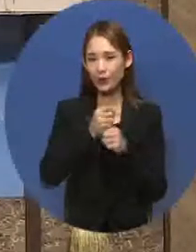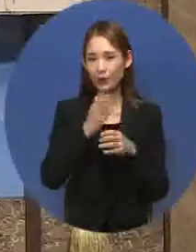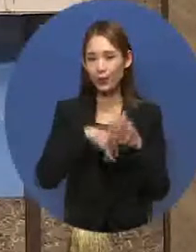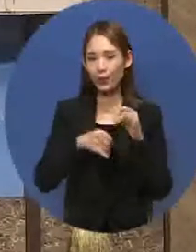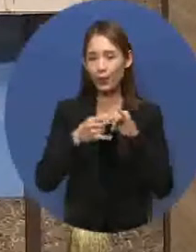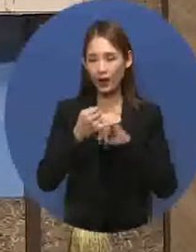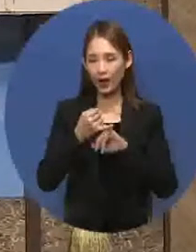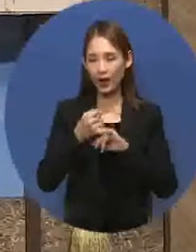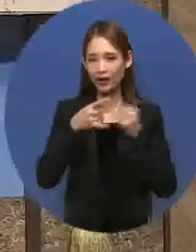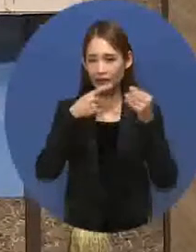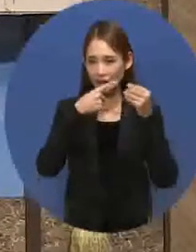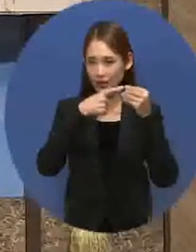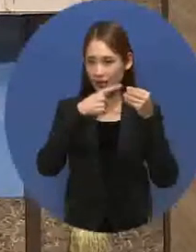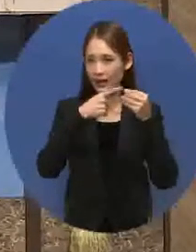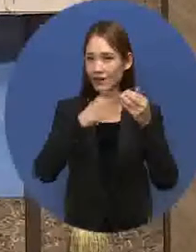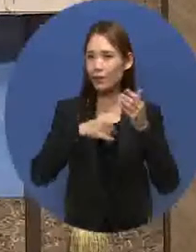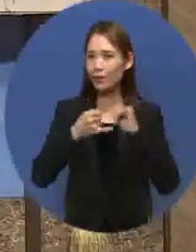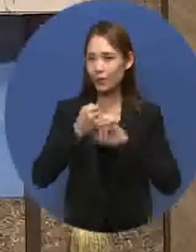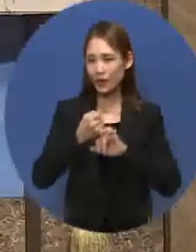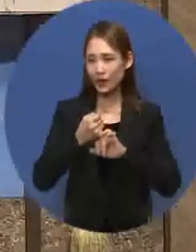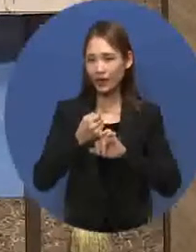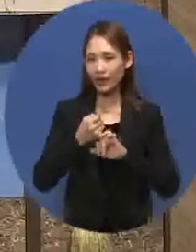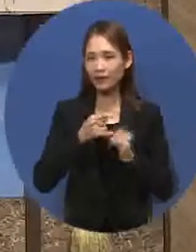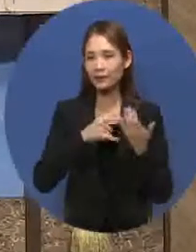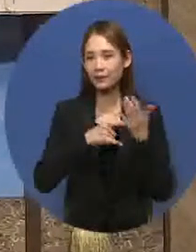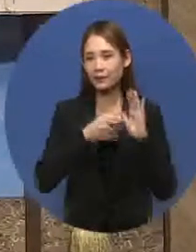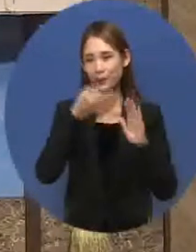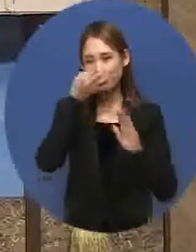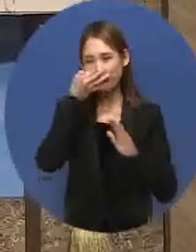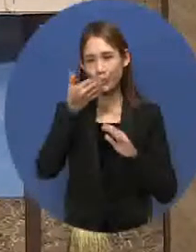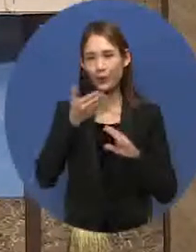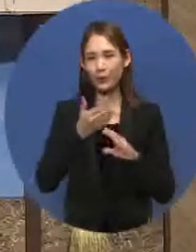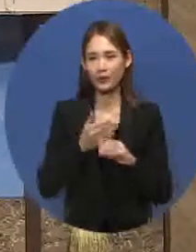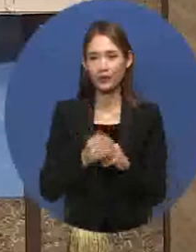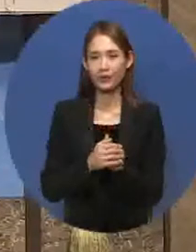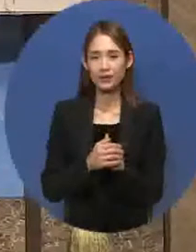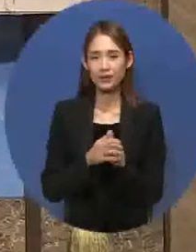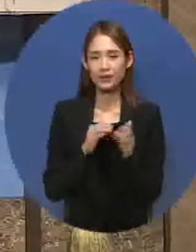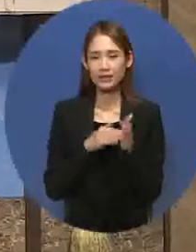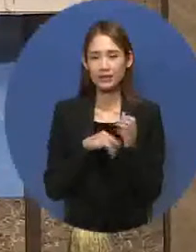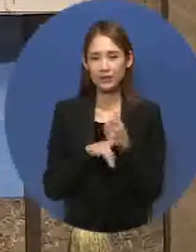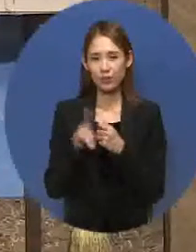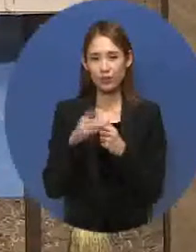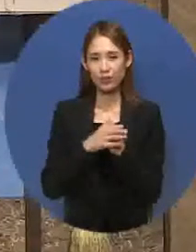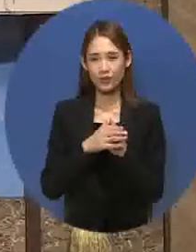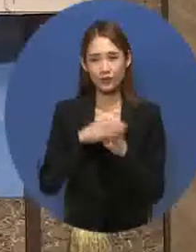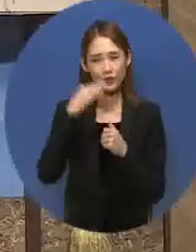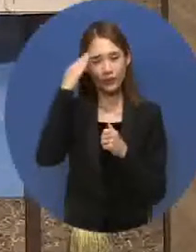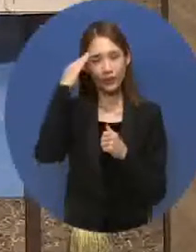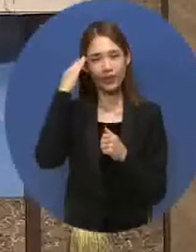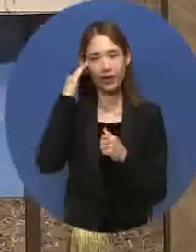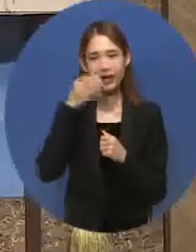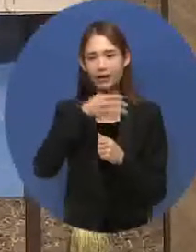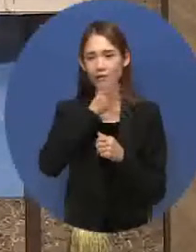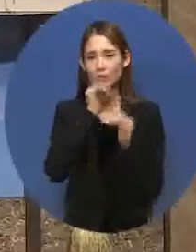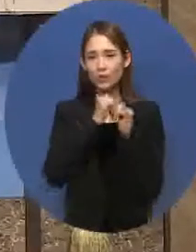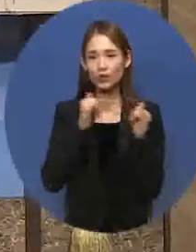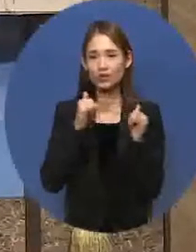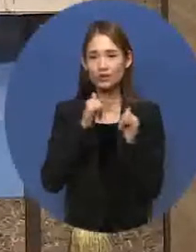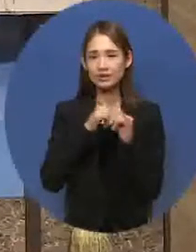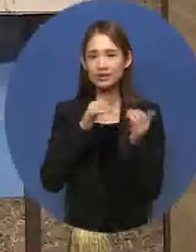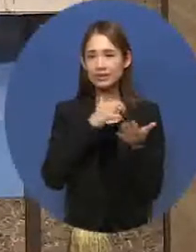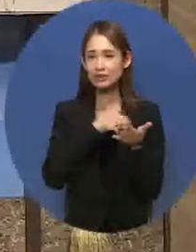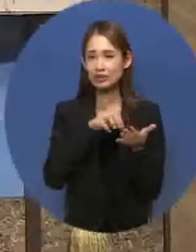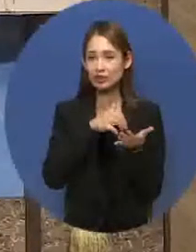공약을 제1공약으로 제가 삼았습니다. 그 이유는 그 우리나라